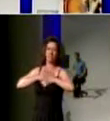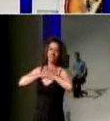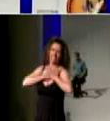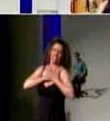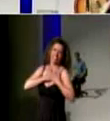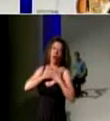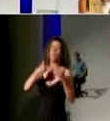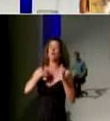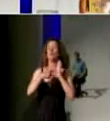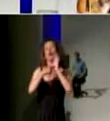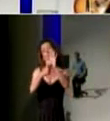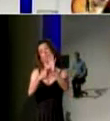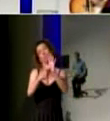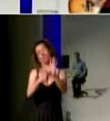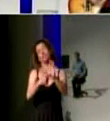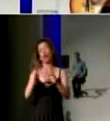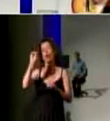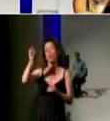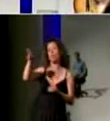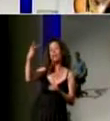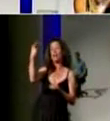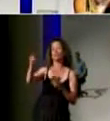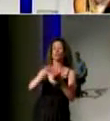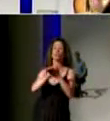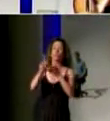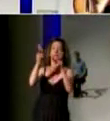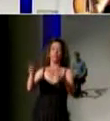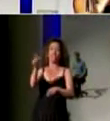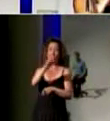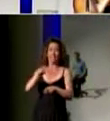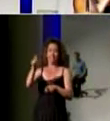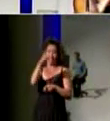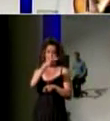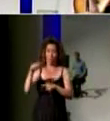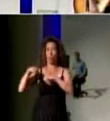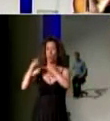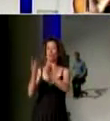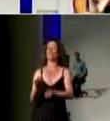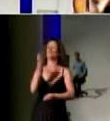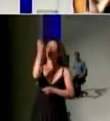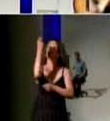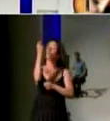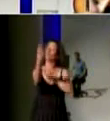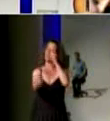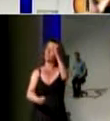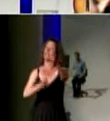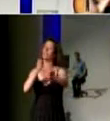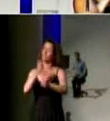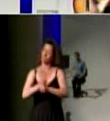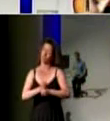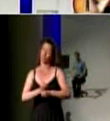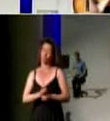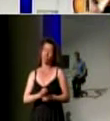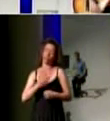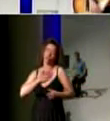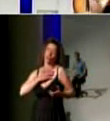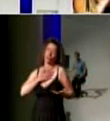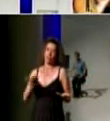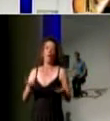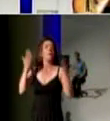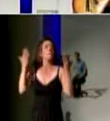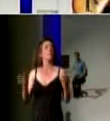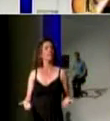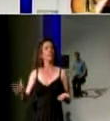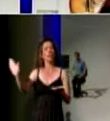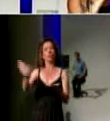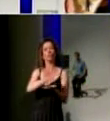tant que porte-parole depuis 12 ans de ce bel événement chaque année, la Semaine québécoise des personnes handicapées. On fait maintenant une